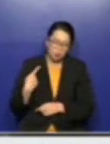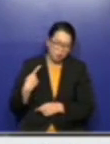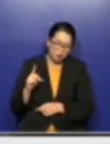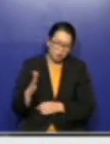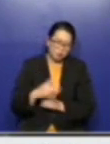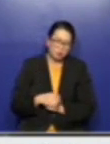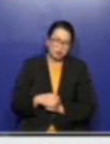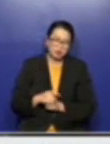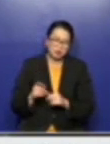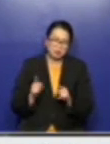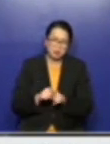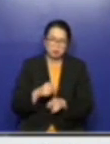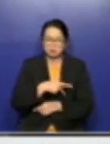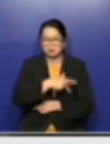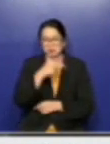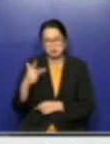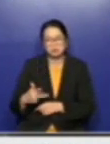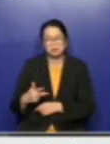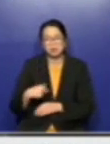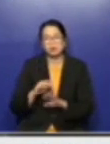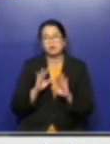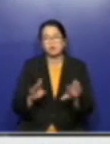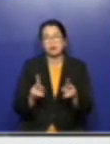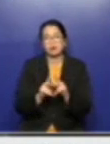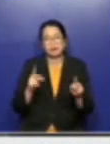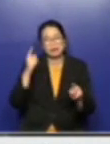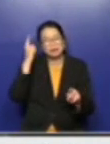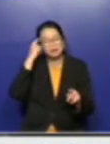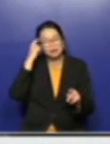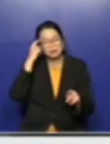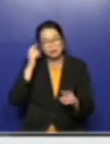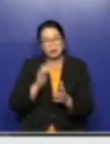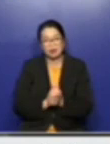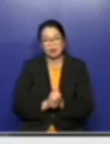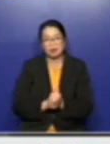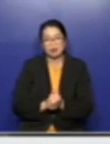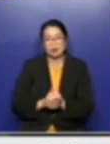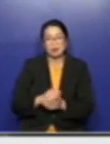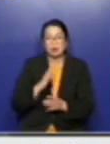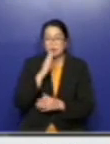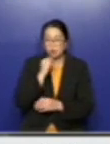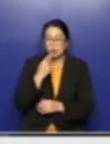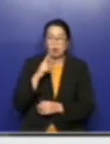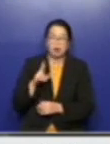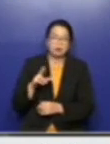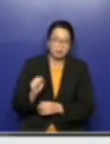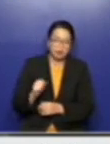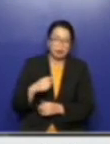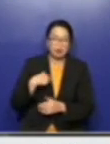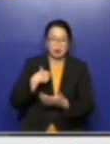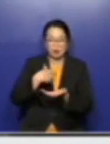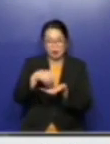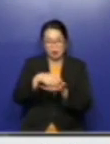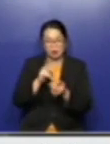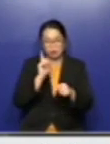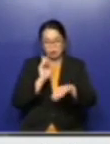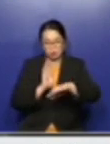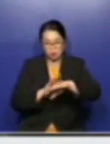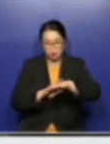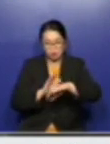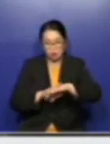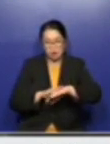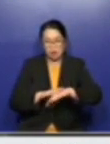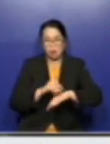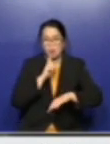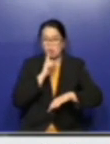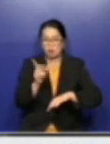ากเลยนะก็ฝากท่านคณะกรรมการนะครับคิดซะว่าการพูดในรัฐสภาเนี่ยเป็นประโยชน์เพื่อนำไปปรับปรุงแก้ไขอะ